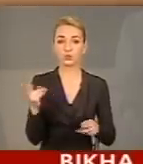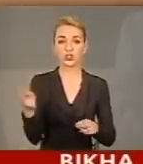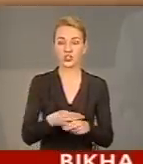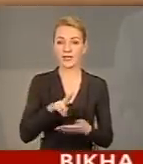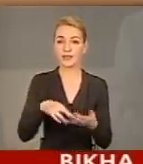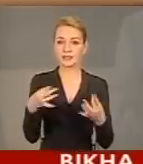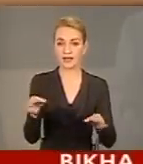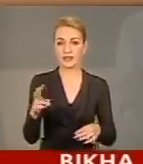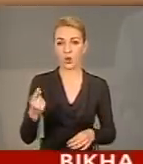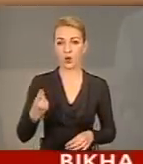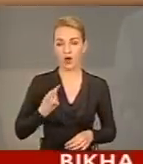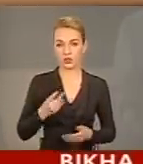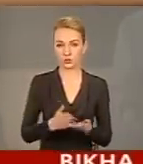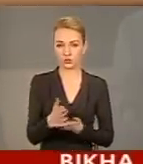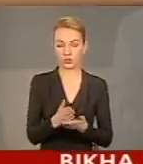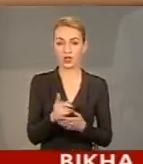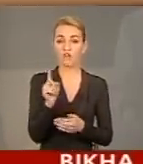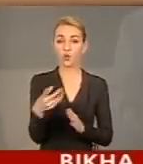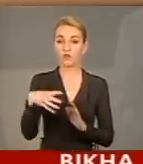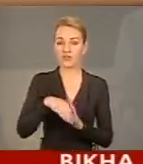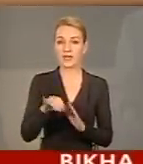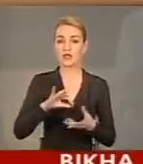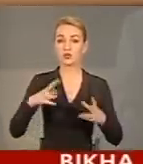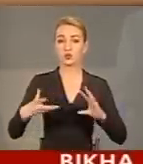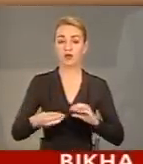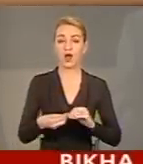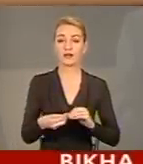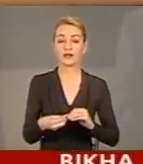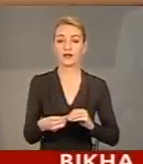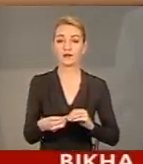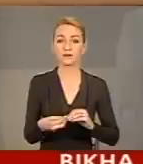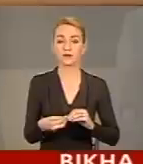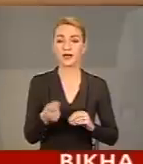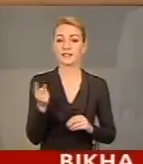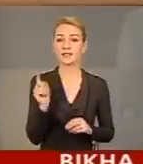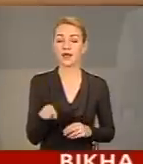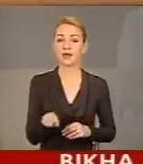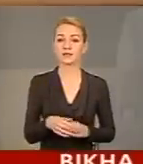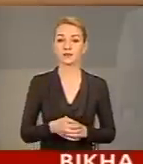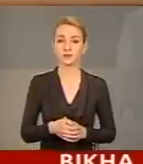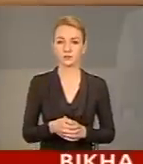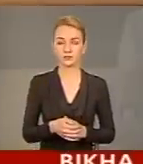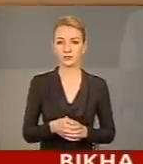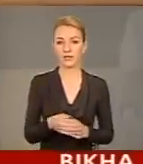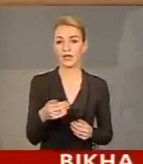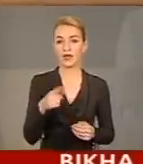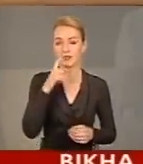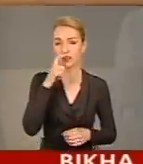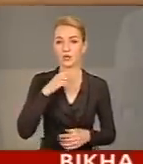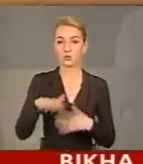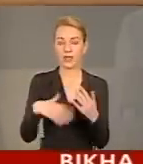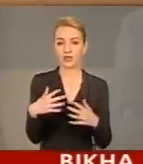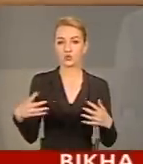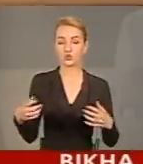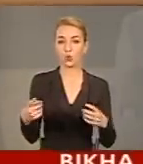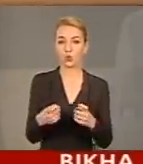на охоронній службі. В тому числі і в результаті тих, скажімо, недорозумінь і